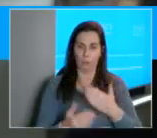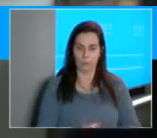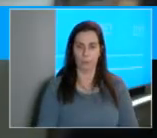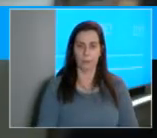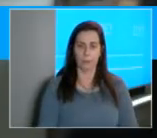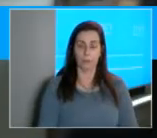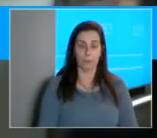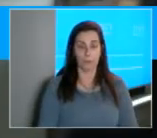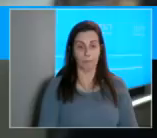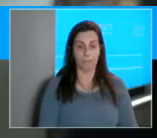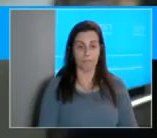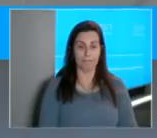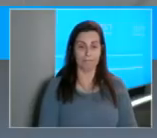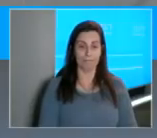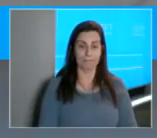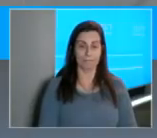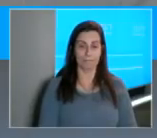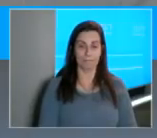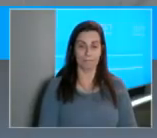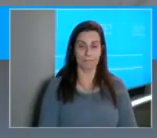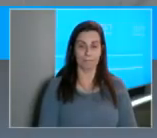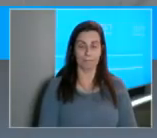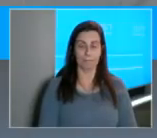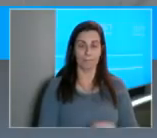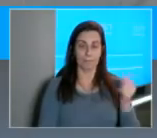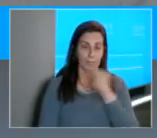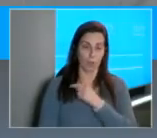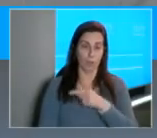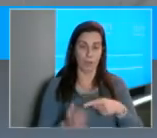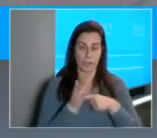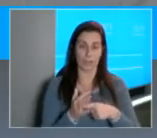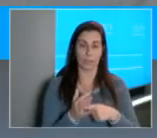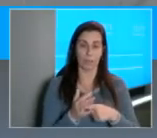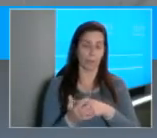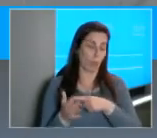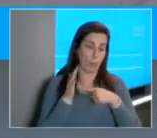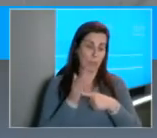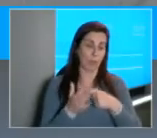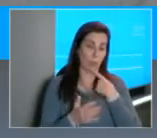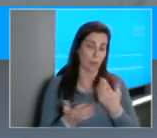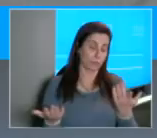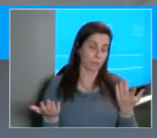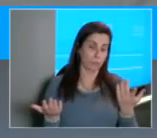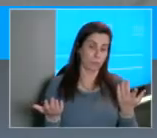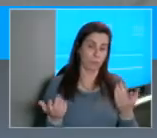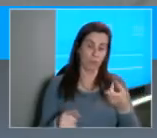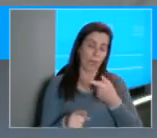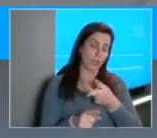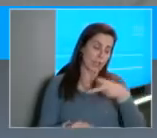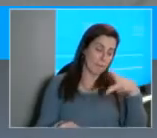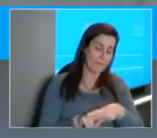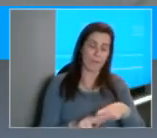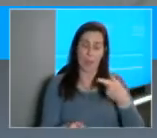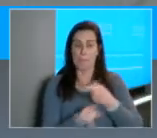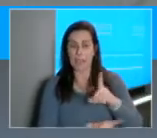רבה. כן, עורך הדין פז, הוא מציג פה, דוקטור פרומן מציג, תמונה של הטרדה